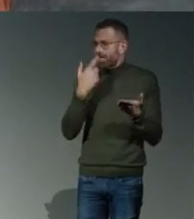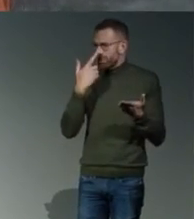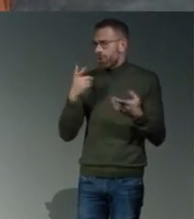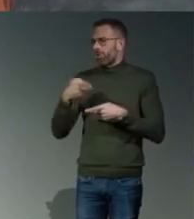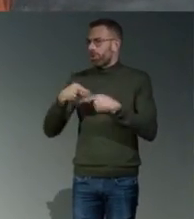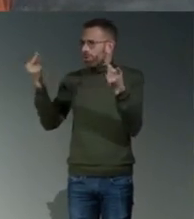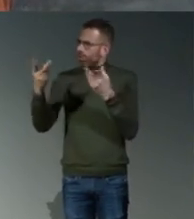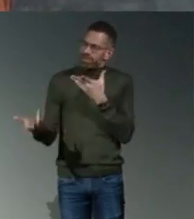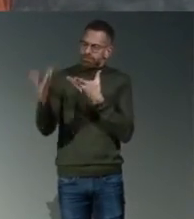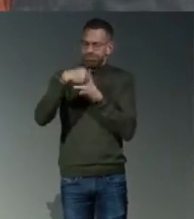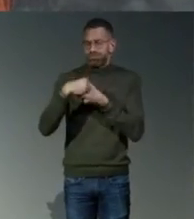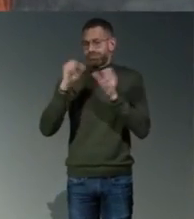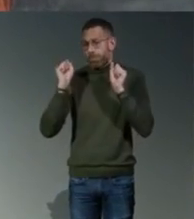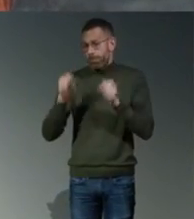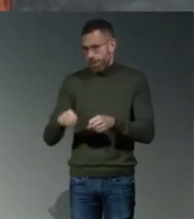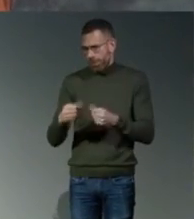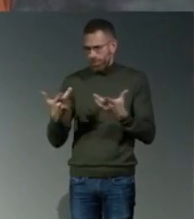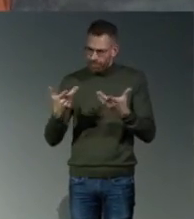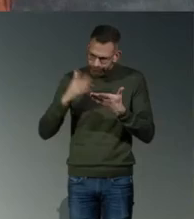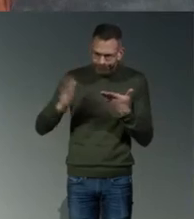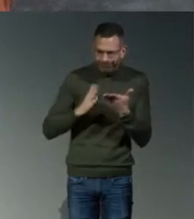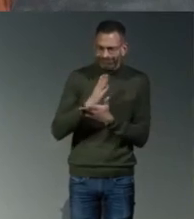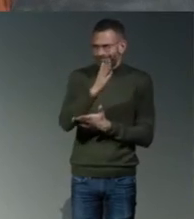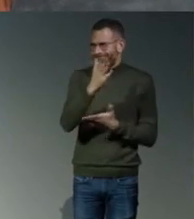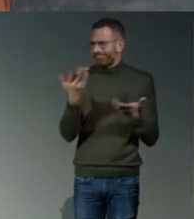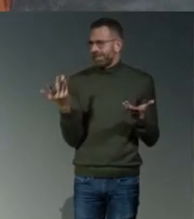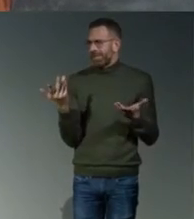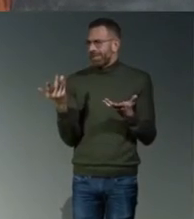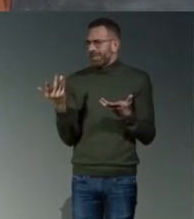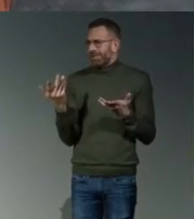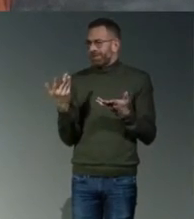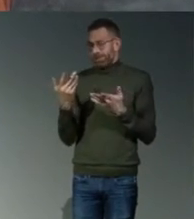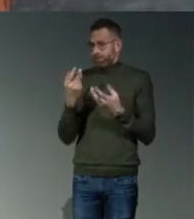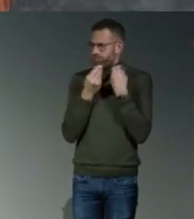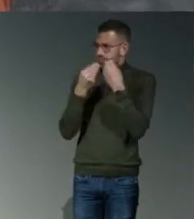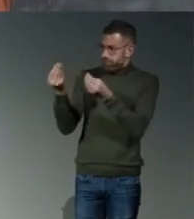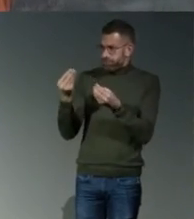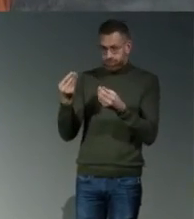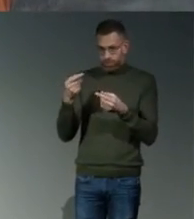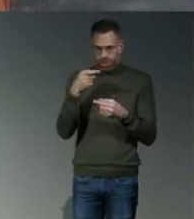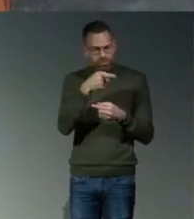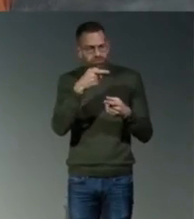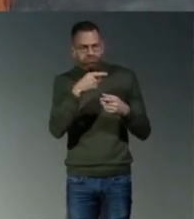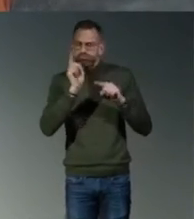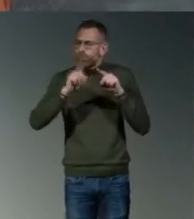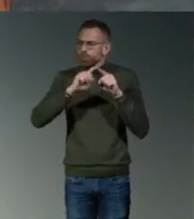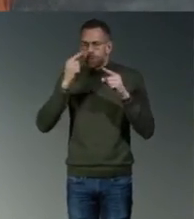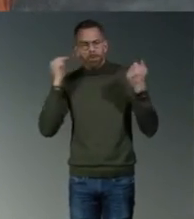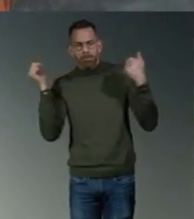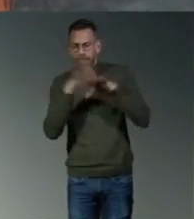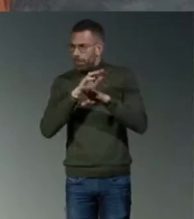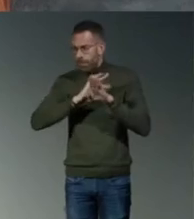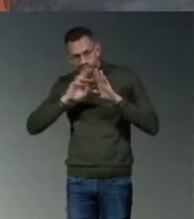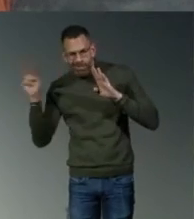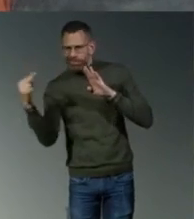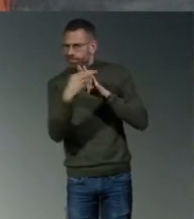public et le lecteur dans cette aventure pour l'amener à regarder ces choses qu'on ne voit pas. Parce que le code et le